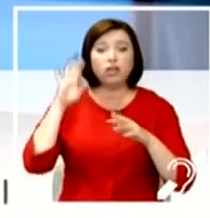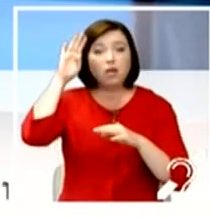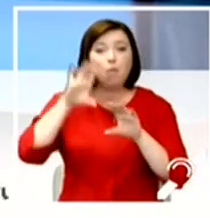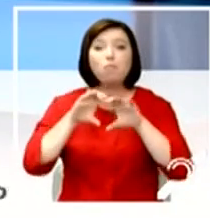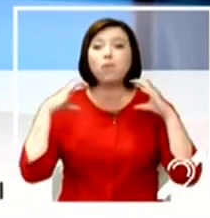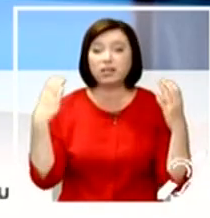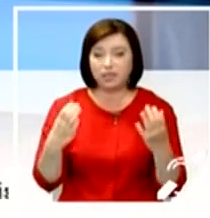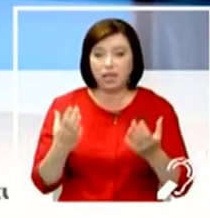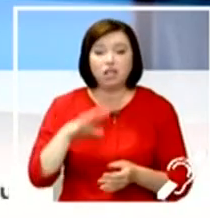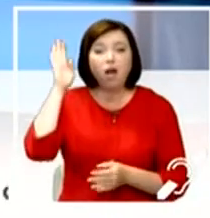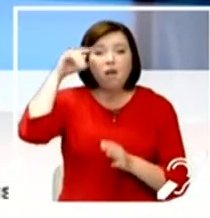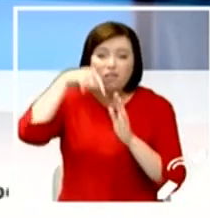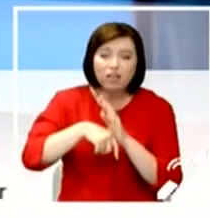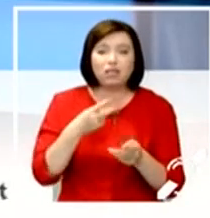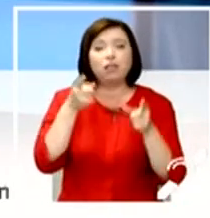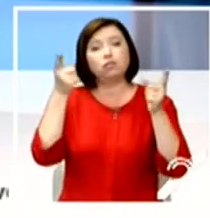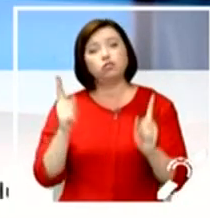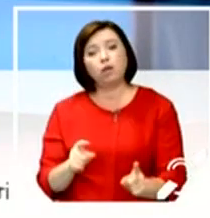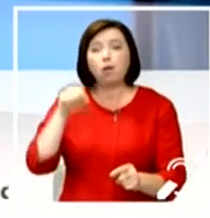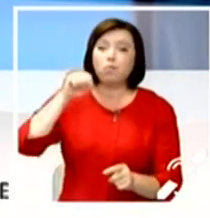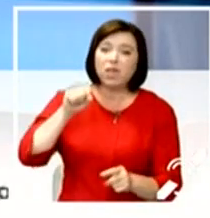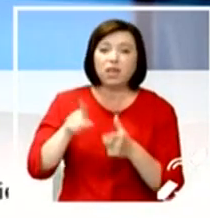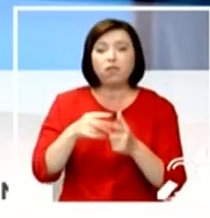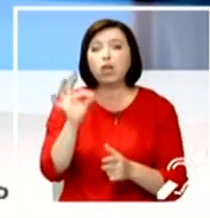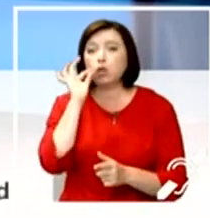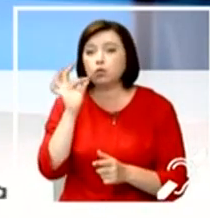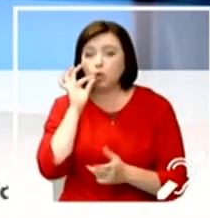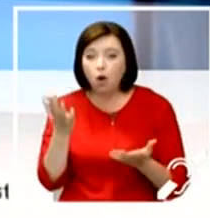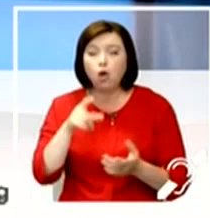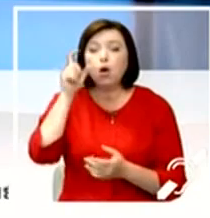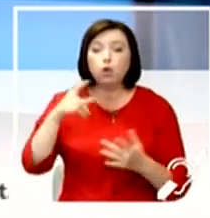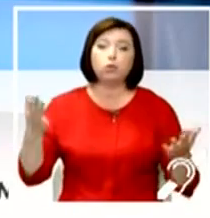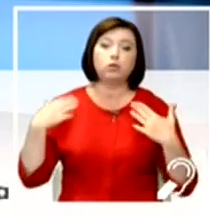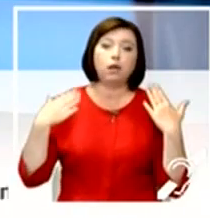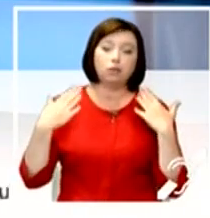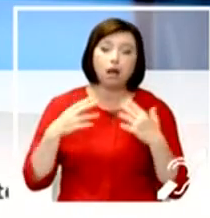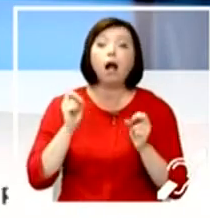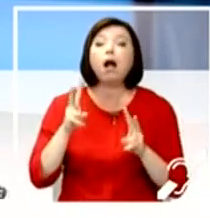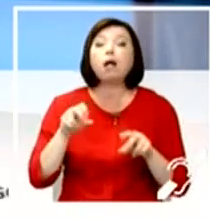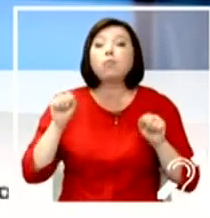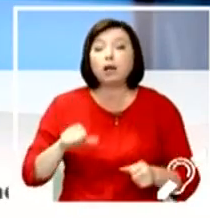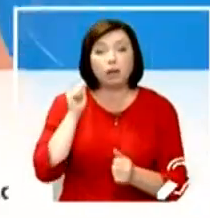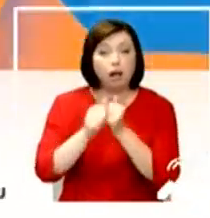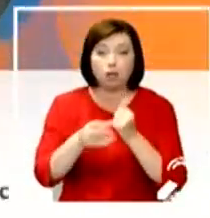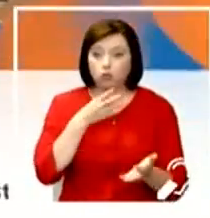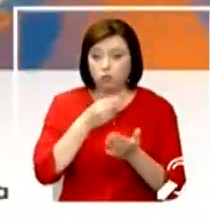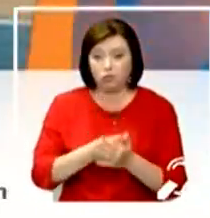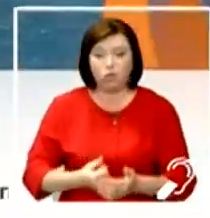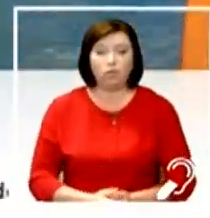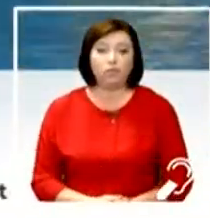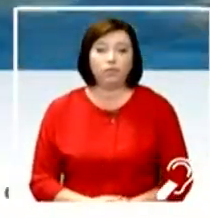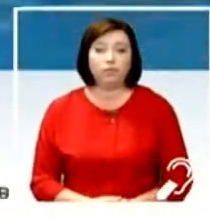oraș. În apă, pe șezlonguri cu o bere sau un suc rece în mână, oamenii s-au răcorit cum au putut.